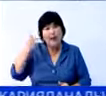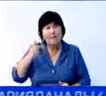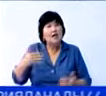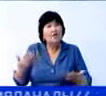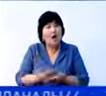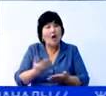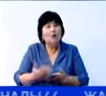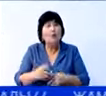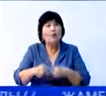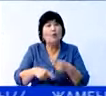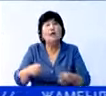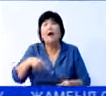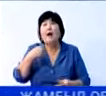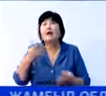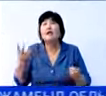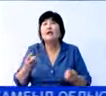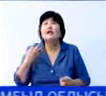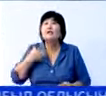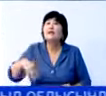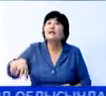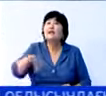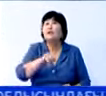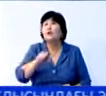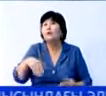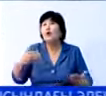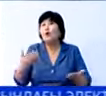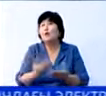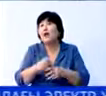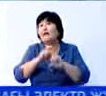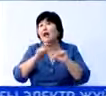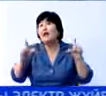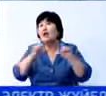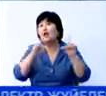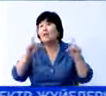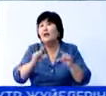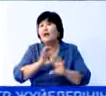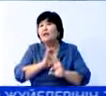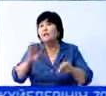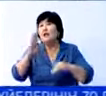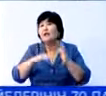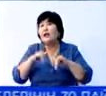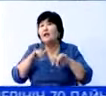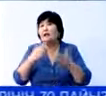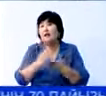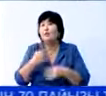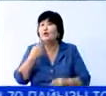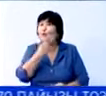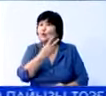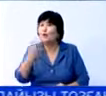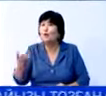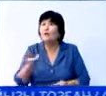жаңартуға. Онан кейін айта кететіні, сыр еліндегі мынау жаңадан ғимараттарыңыз тамаша салынған екен. Оны көріп біз